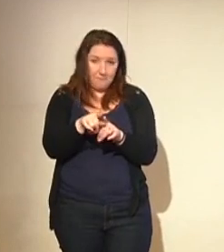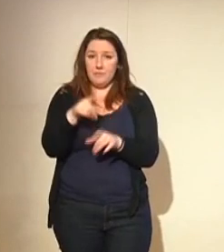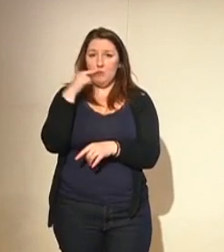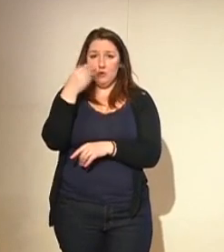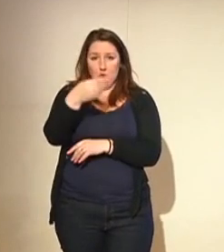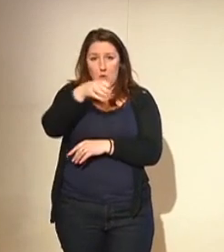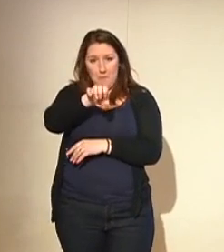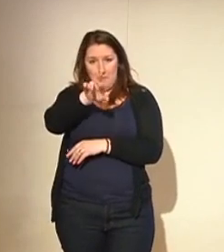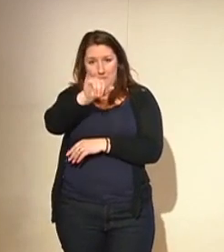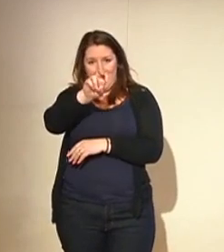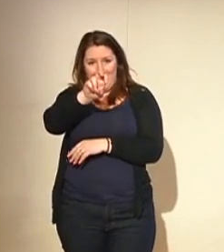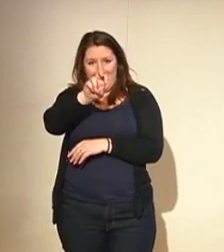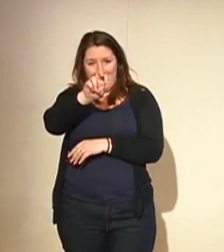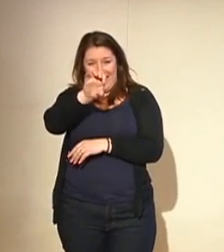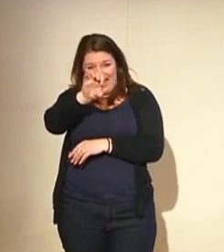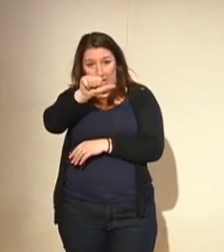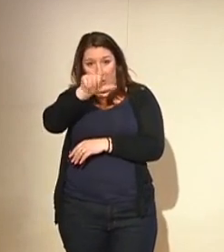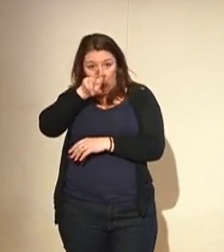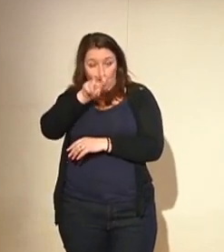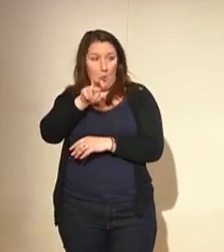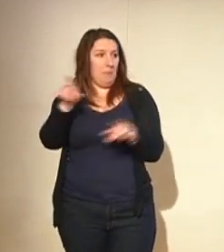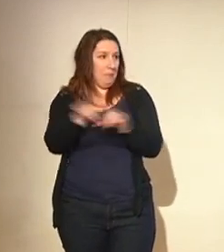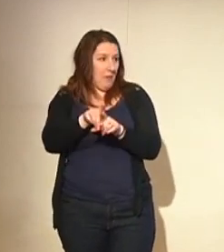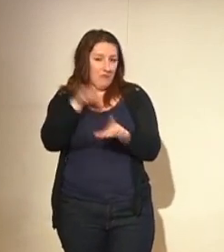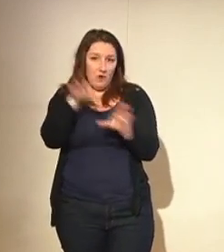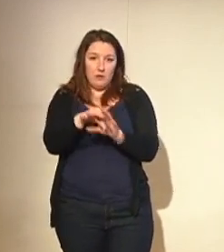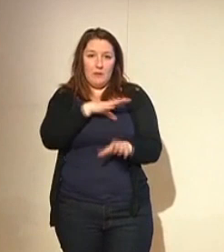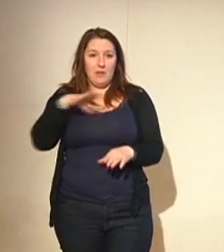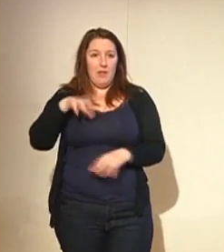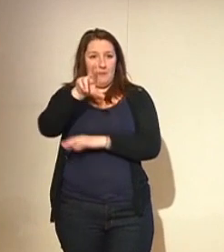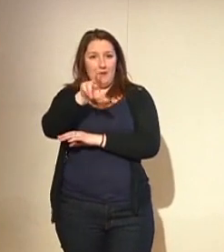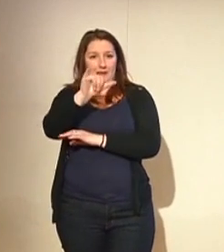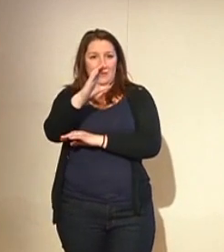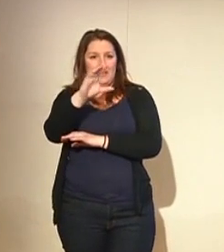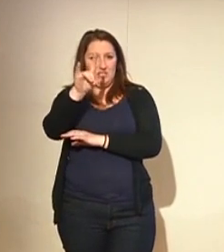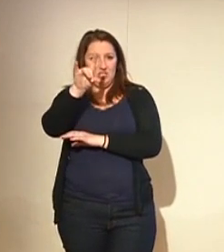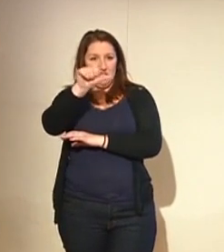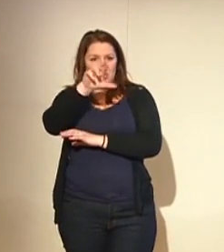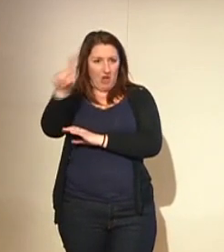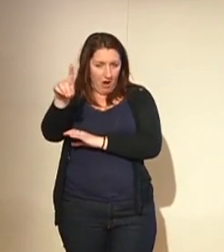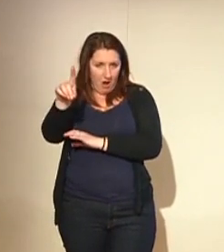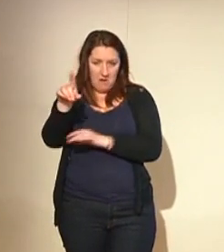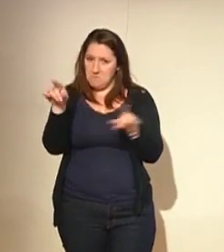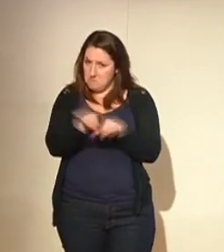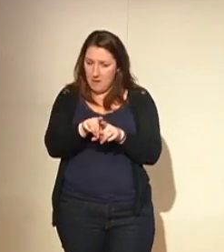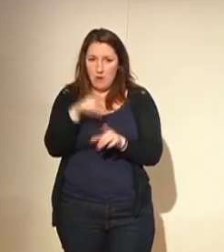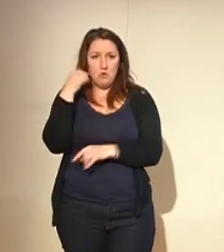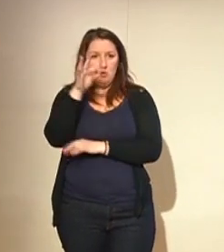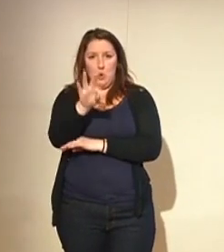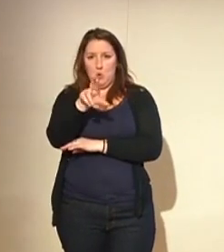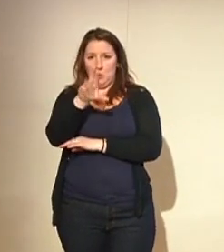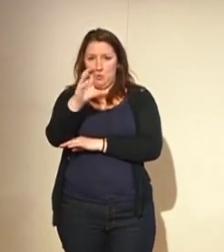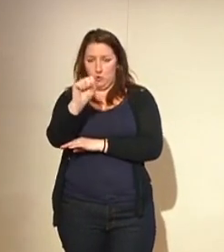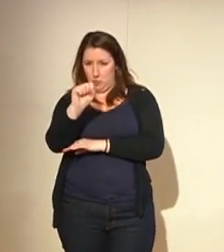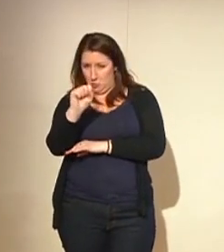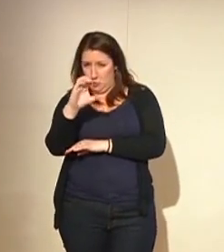Merot même vote monsieur madame Richard Finot même vote monsieur tcher